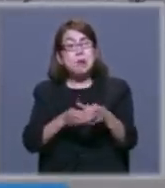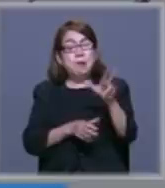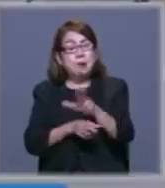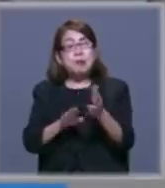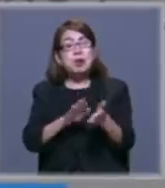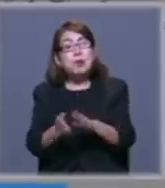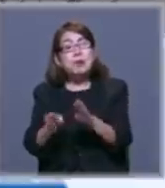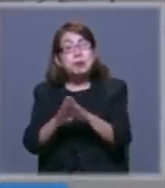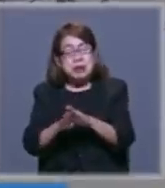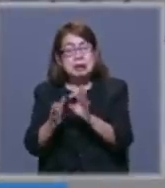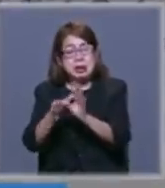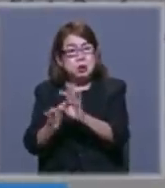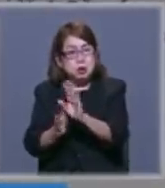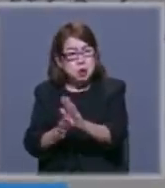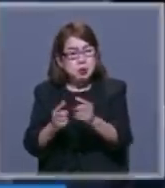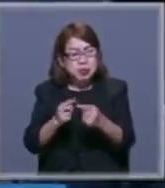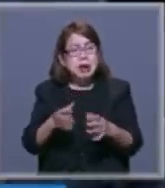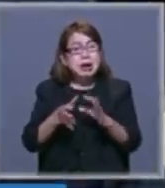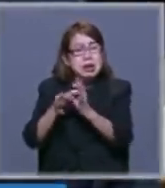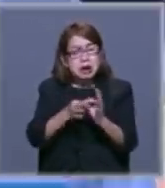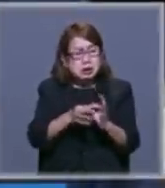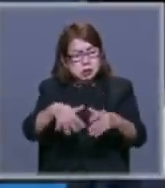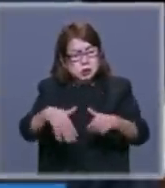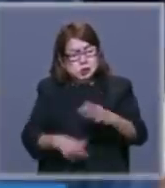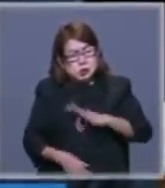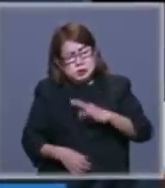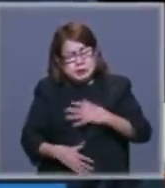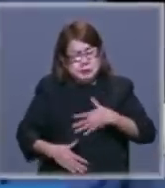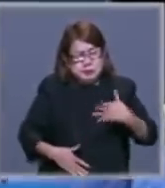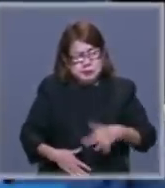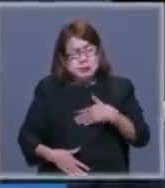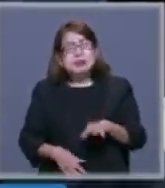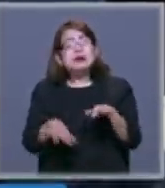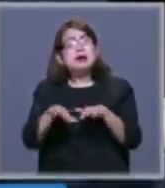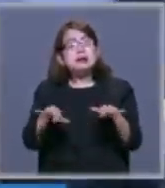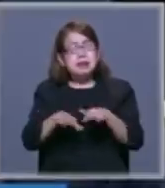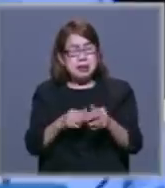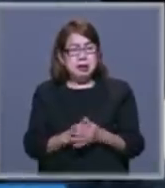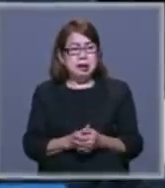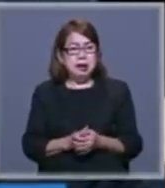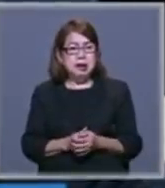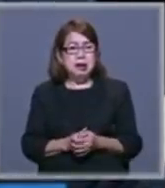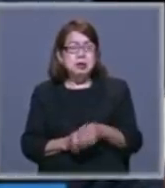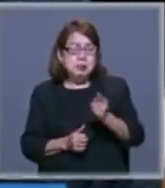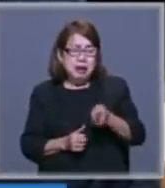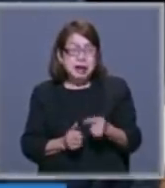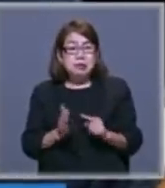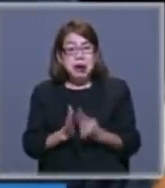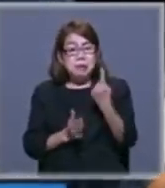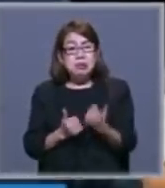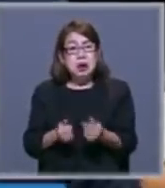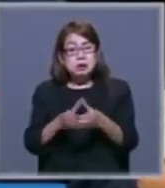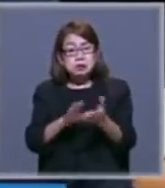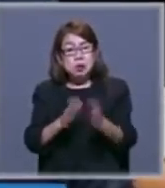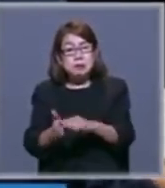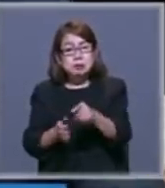เรื่องนึงแต่ความเชื่อมโยงทางอารมณ์เป็นธรรมดาที่จะเกิดขึ้นในทางการเมืองโดยเฉพาะอย่างยิ่งนี่เป็นครั้งแรกที่มีการยุบพรรคการ